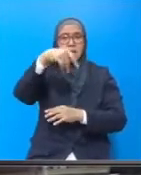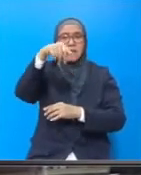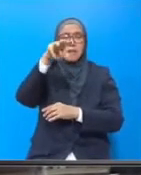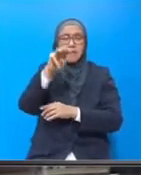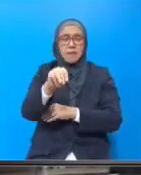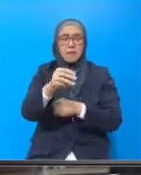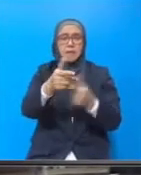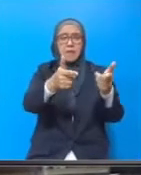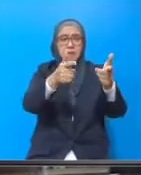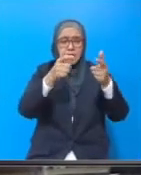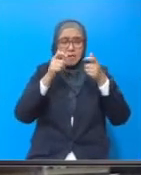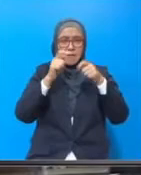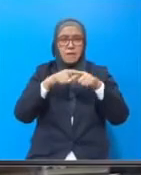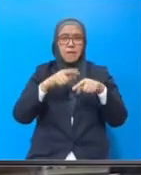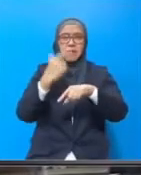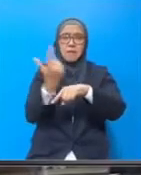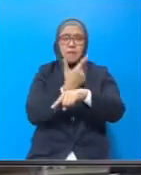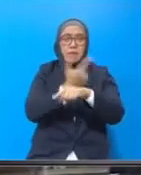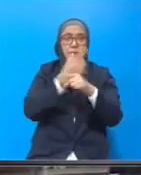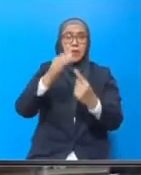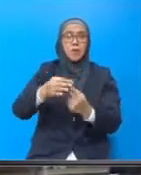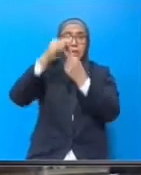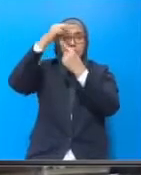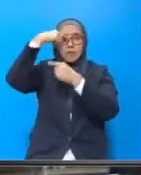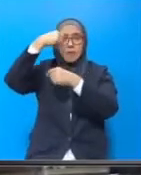misteri sekian untuk musim Makasih ya